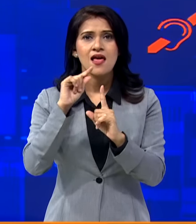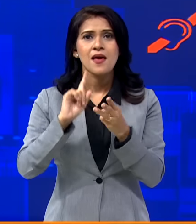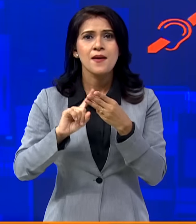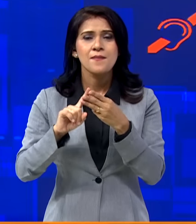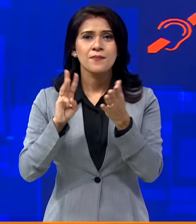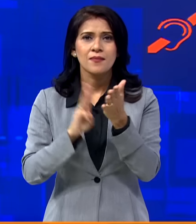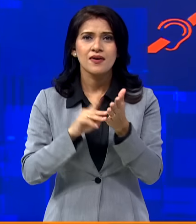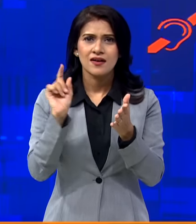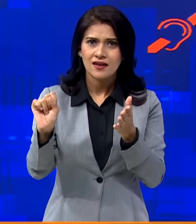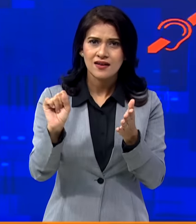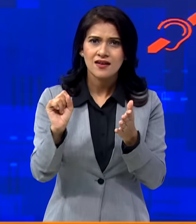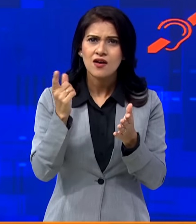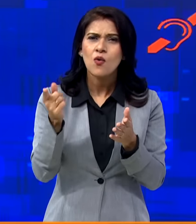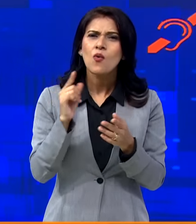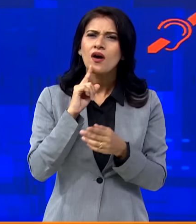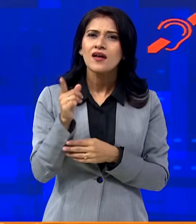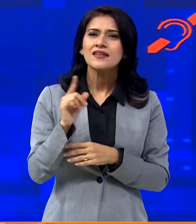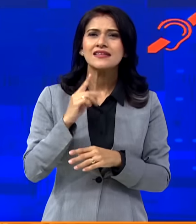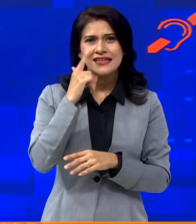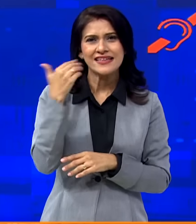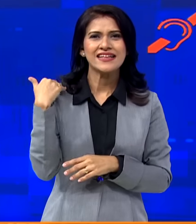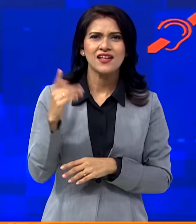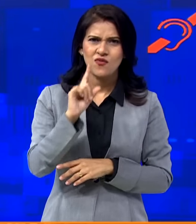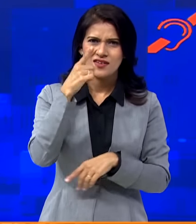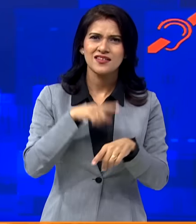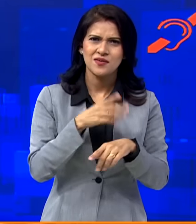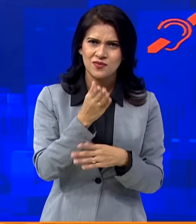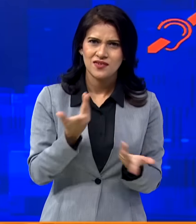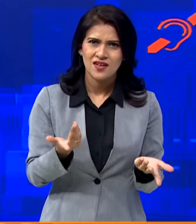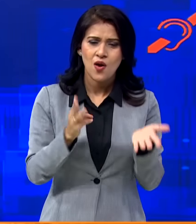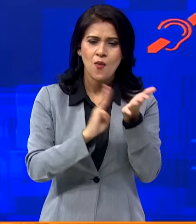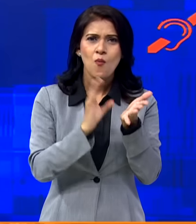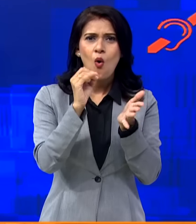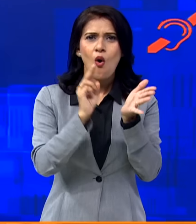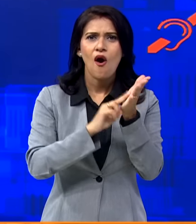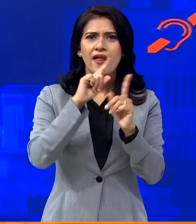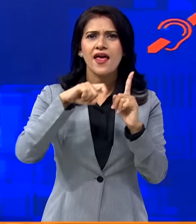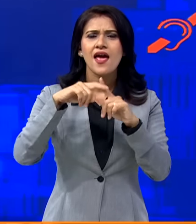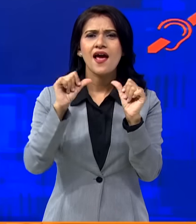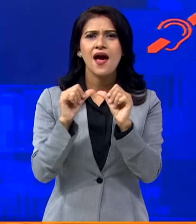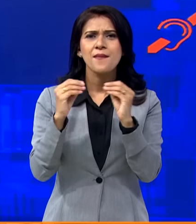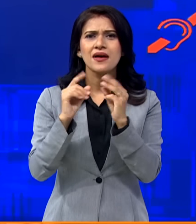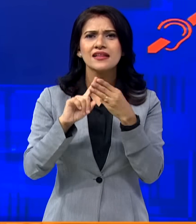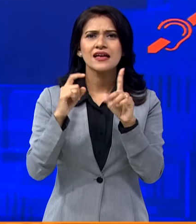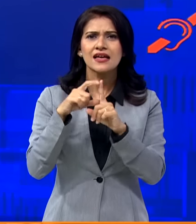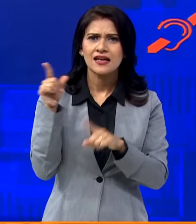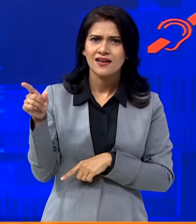मान के नमस्ते कहने वाले आप अकेले दुनिया में होंगे मोनिका वेदी ने कोई गुनाह नहीं